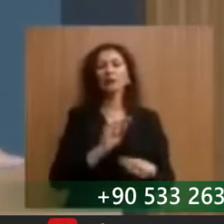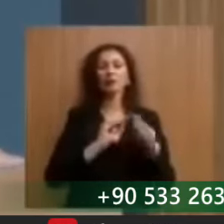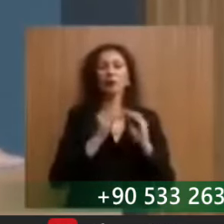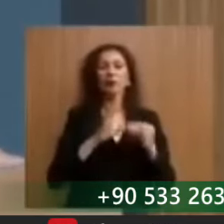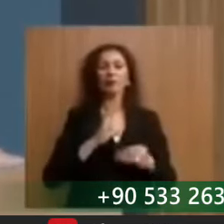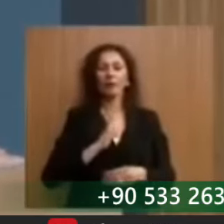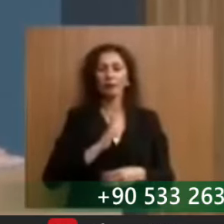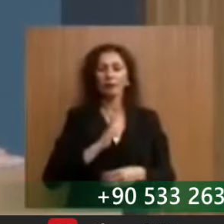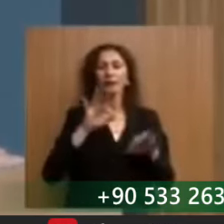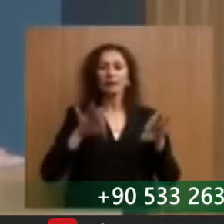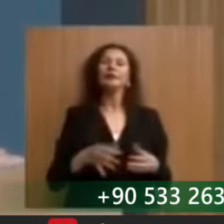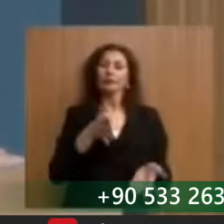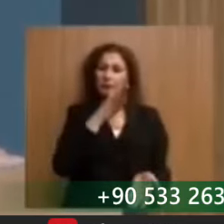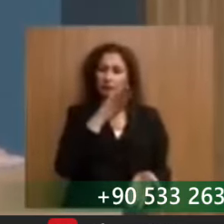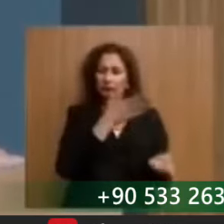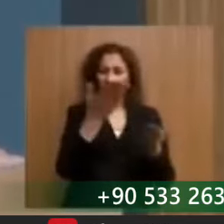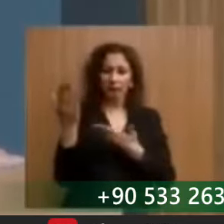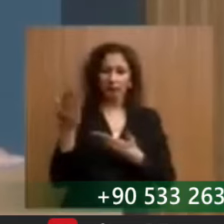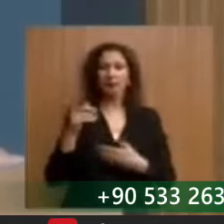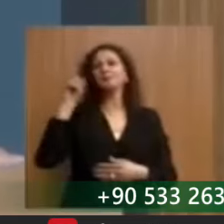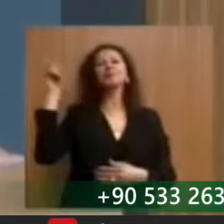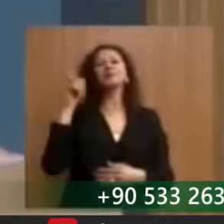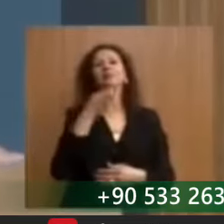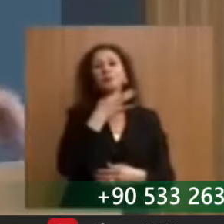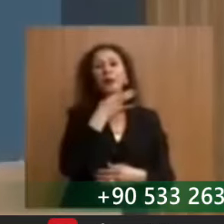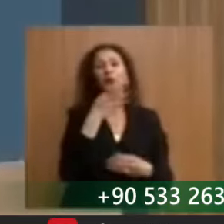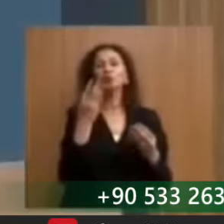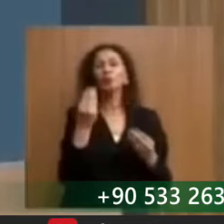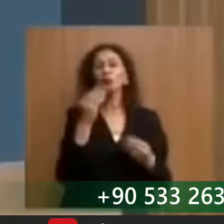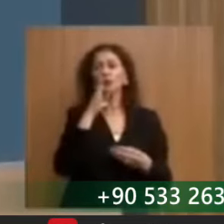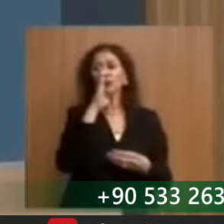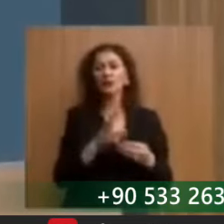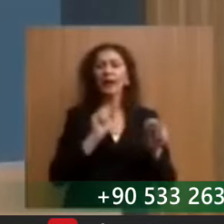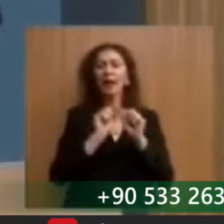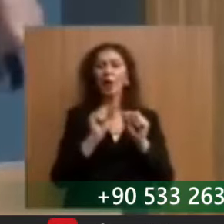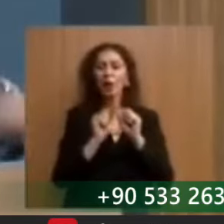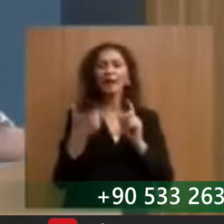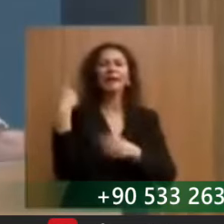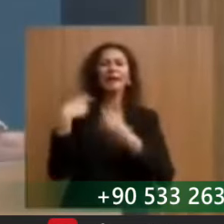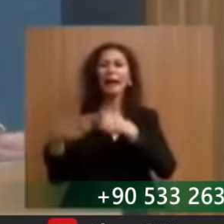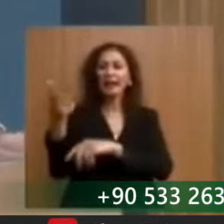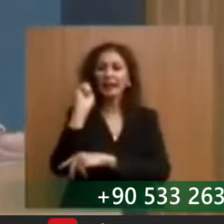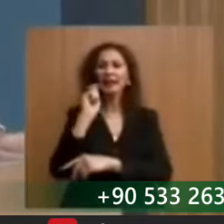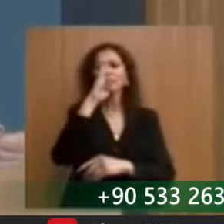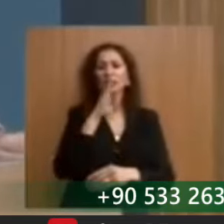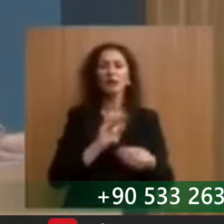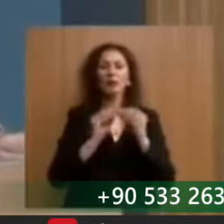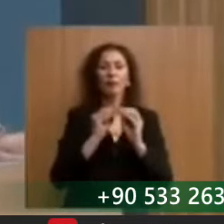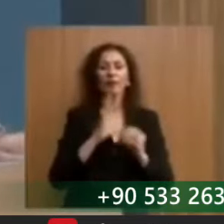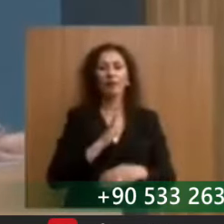var. Şimdi malum orada mağduriyet çok ciddi hal aldı. Ekonomik koşullar, kredi imkanlarıyla ciddi bir problem